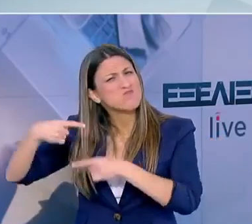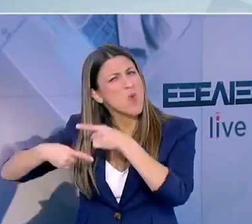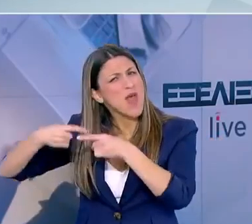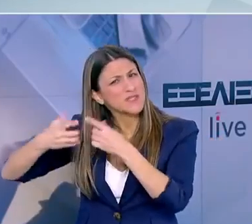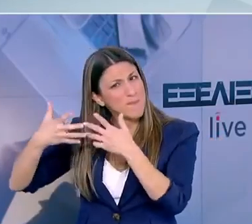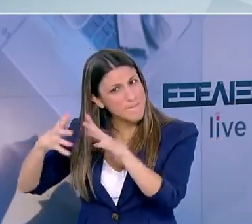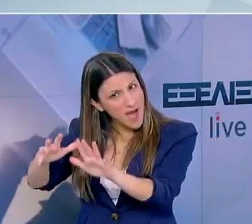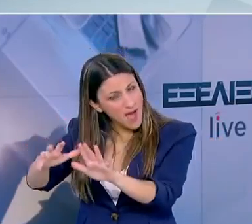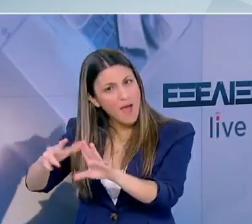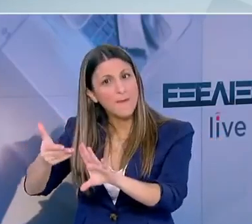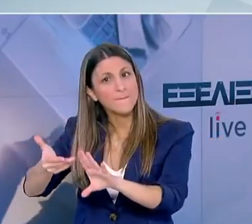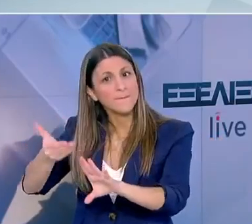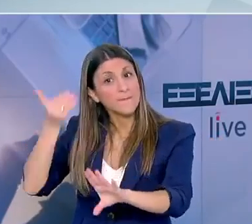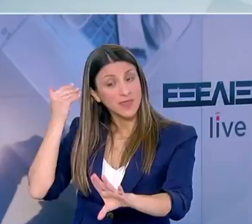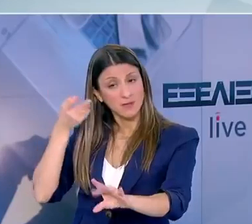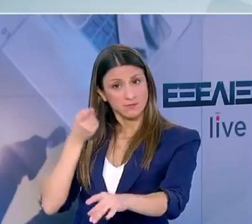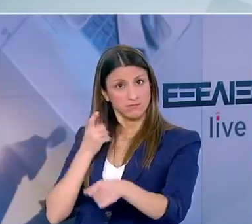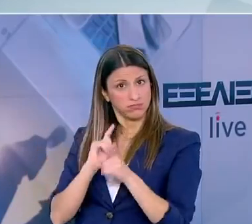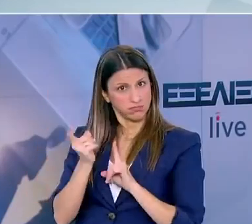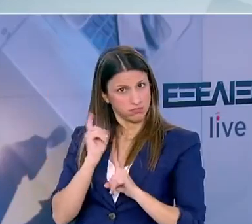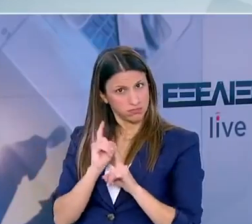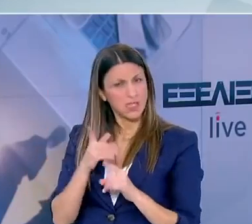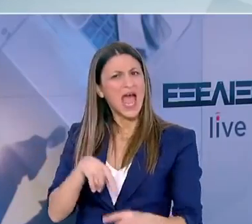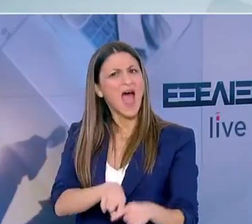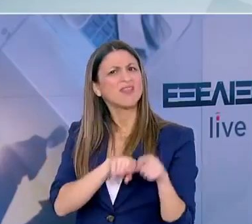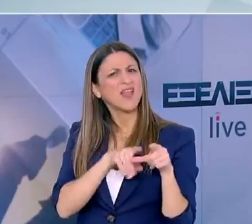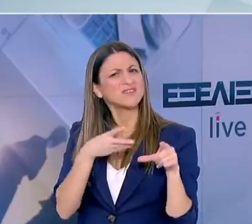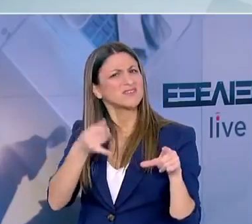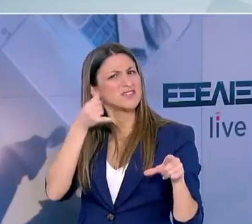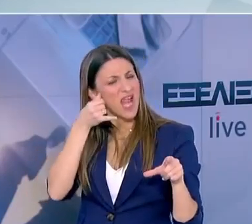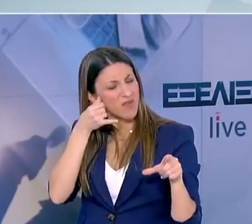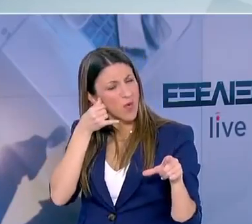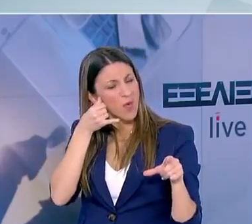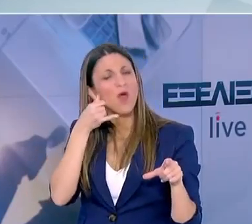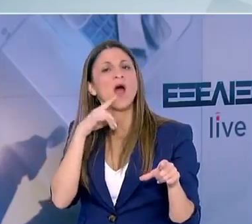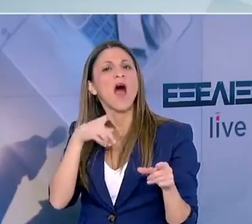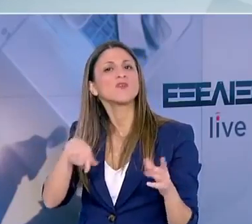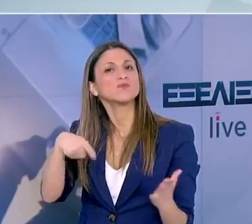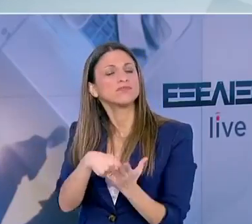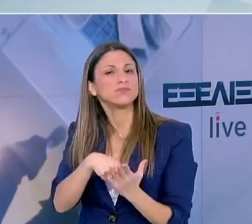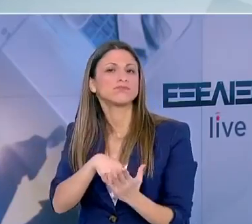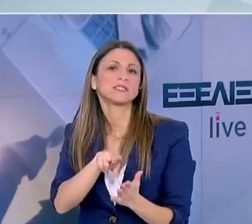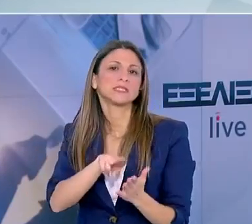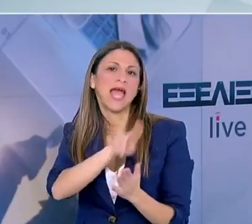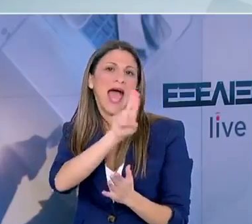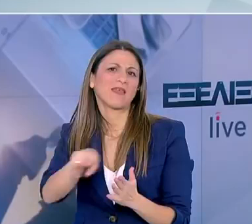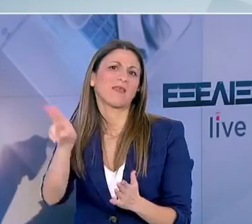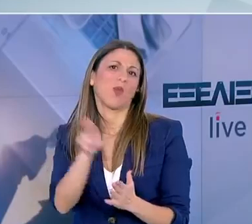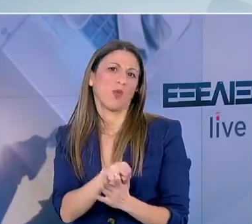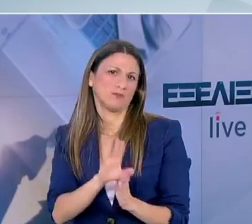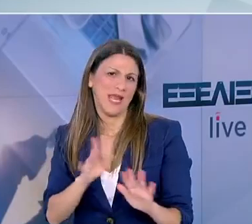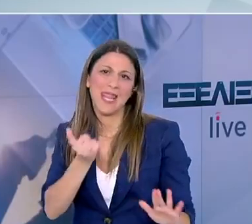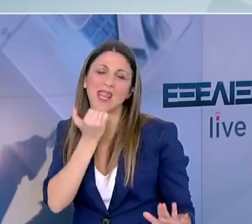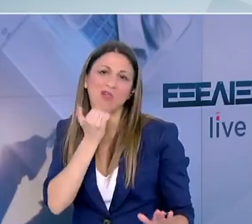σήμερα, σημειώνεται ότι κατόπιν συνεννόησης με τους τηλεπικοινωνιακούς παρόχους, οι χρεώσεις αυτές θα πιστωθούν στον επόμενο λογαριασμό των πολιτών ή